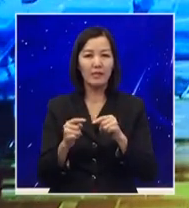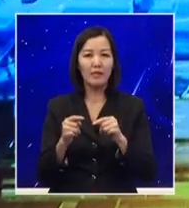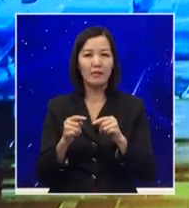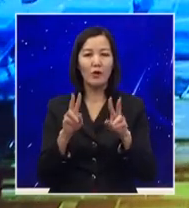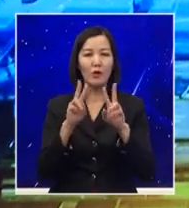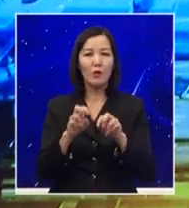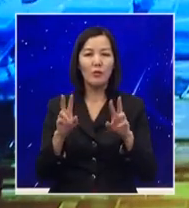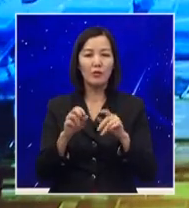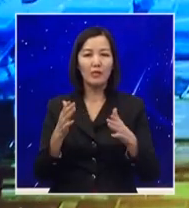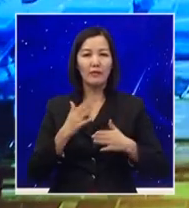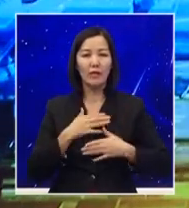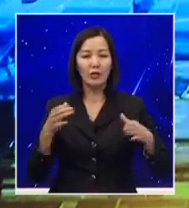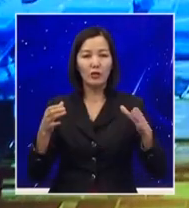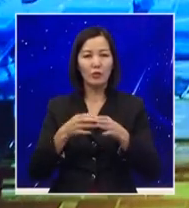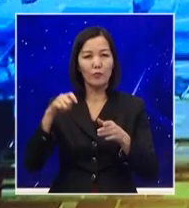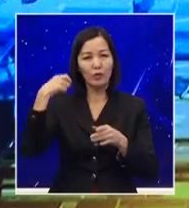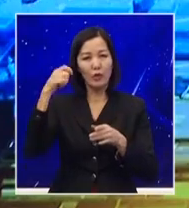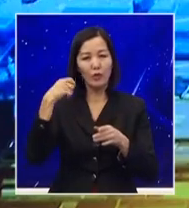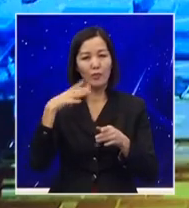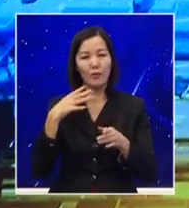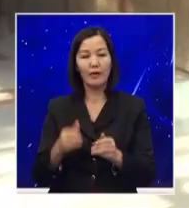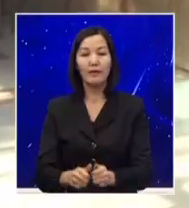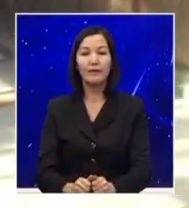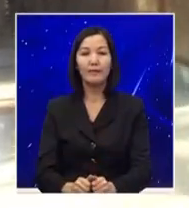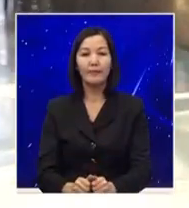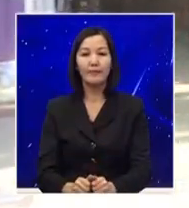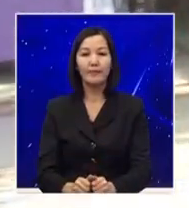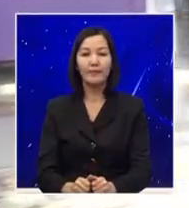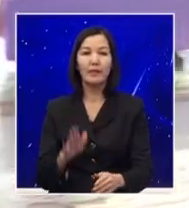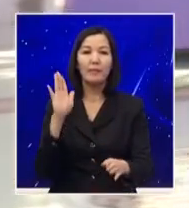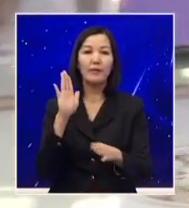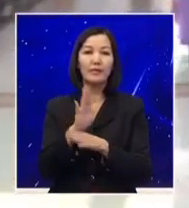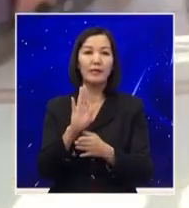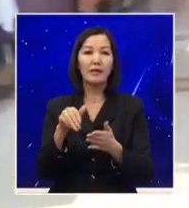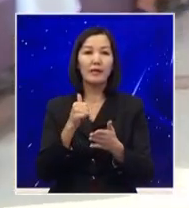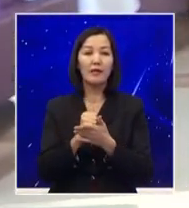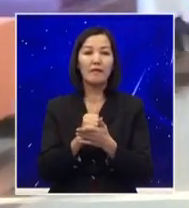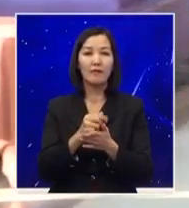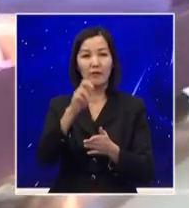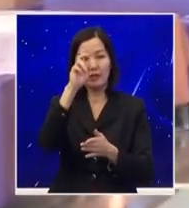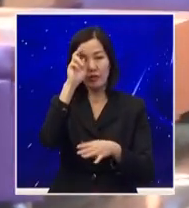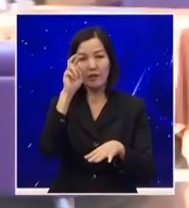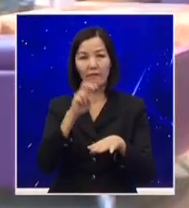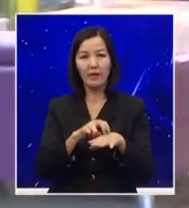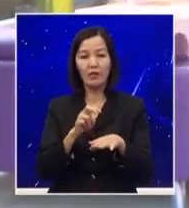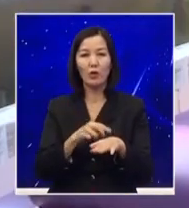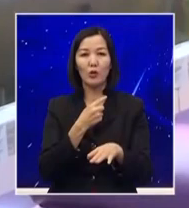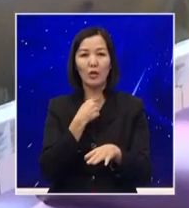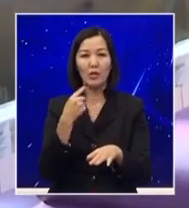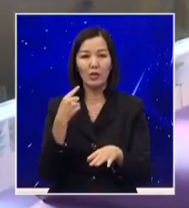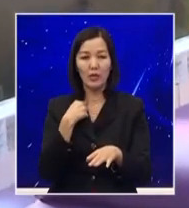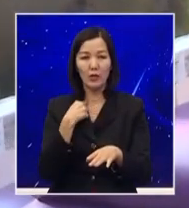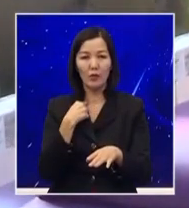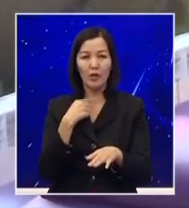рейде участвовала и наша съемочная группа. Постановление главного государственного санитарного врача города Талдыкорган